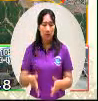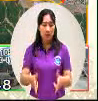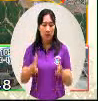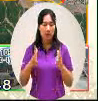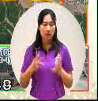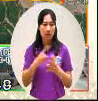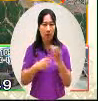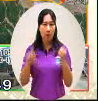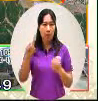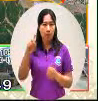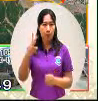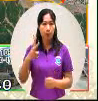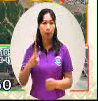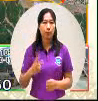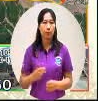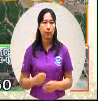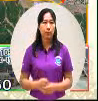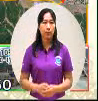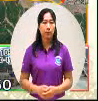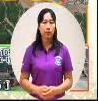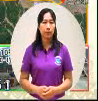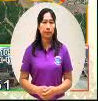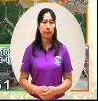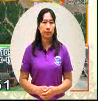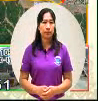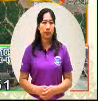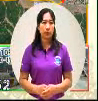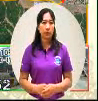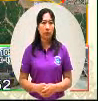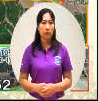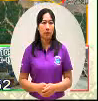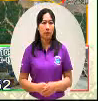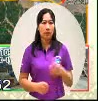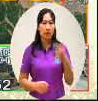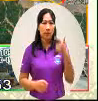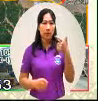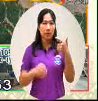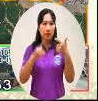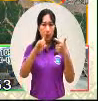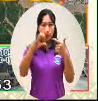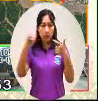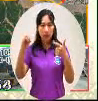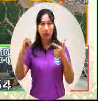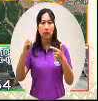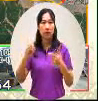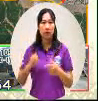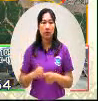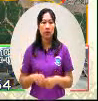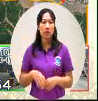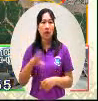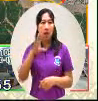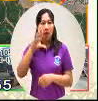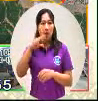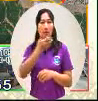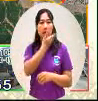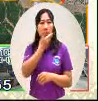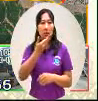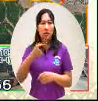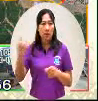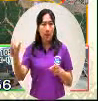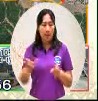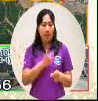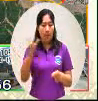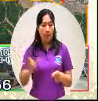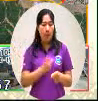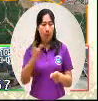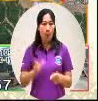12座哈。那么610或者泰利台风，这座桥被冲断